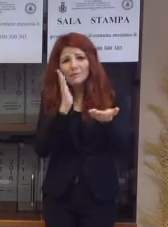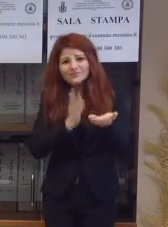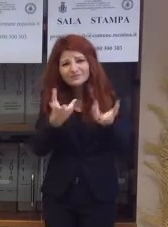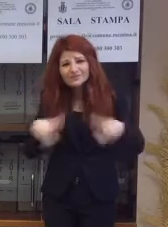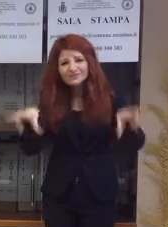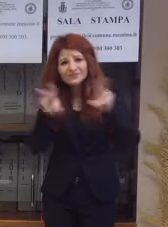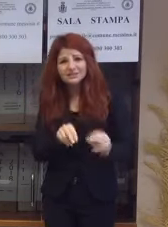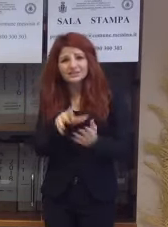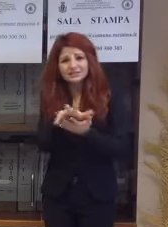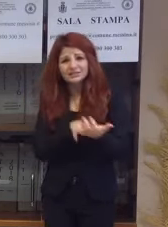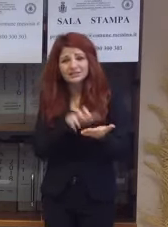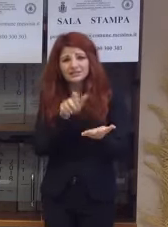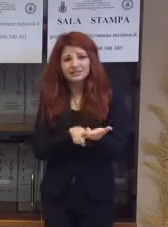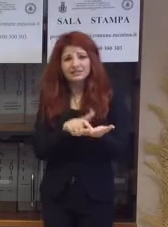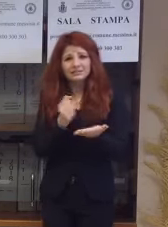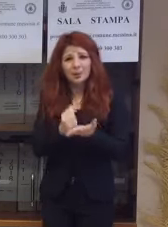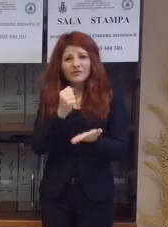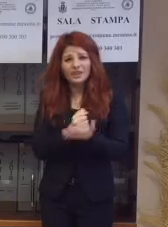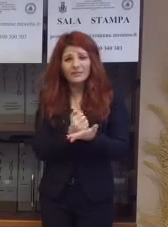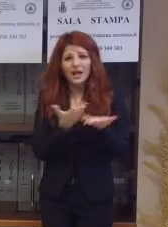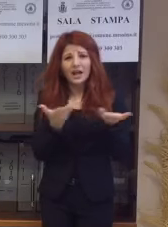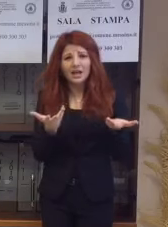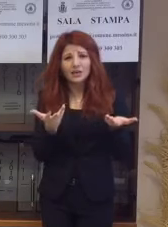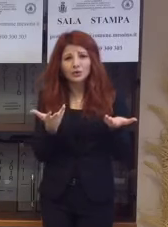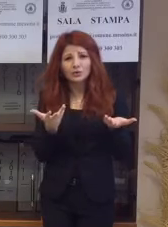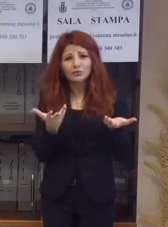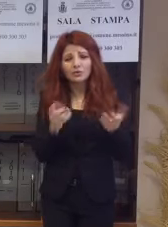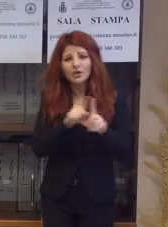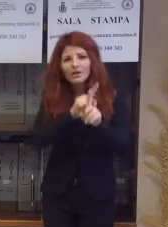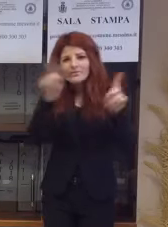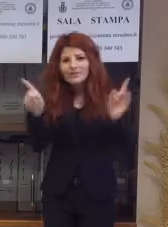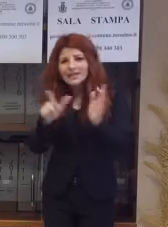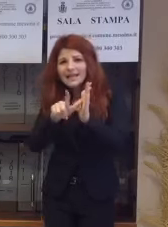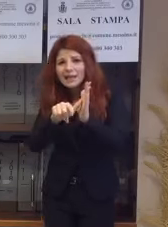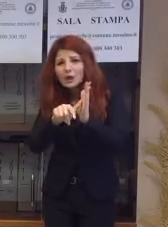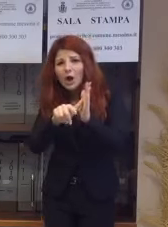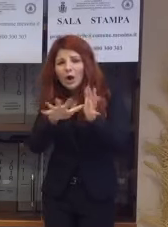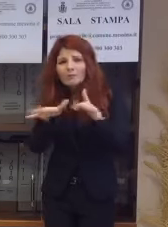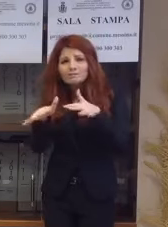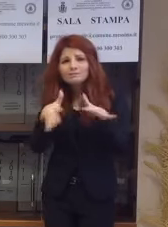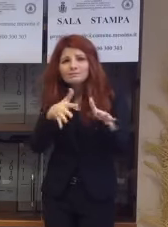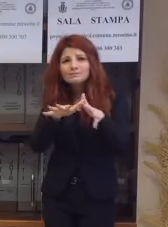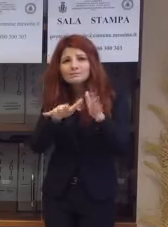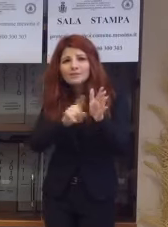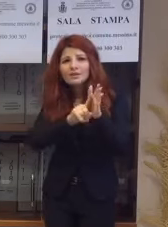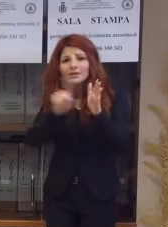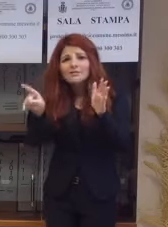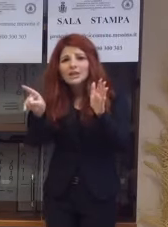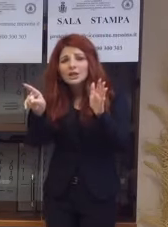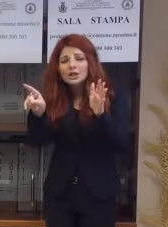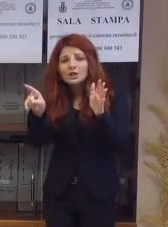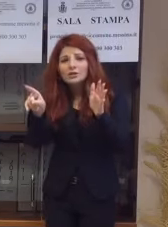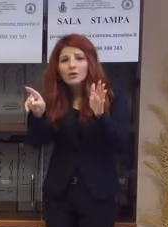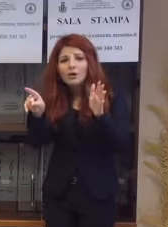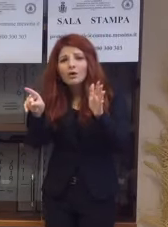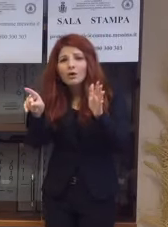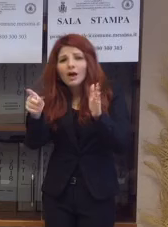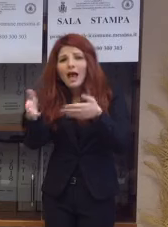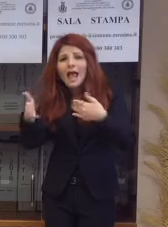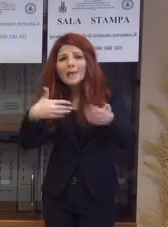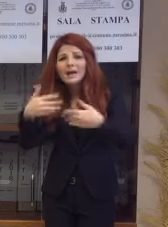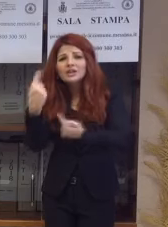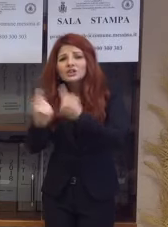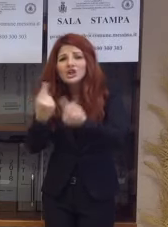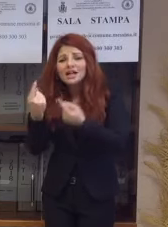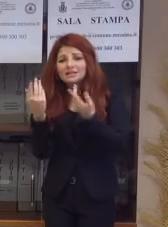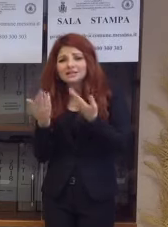Fallo e fallo almeno fino a quando è stato prorogato il piano di emergenza, che sarebbe il 3 di maggio, se non